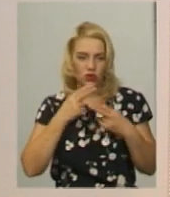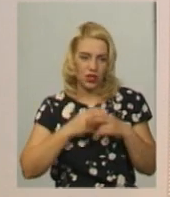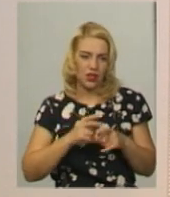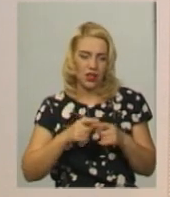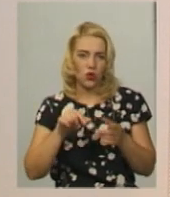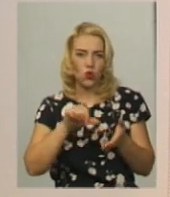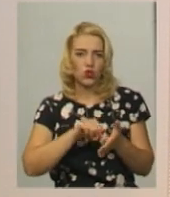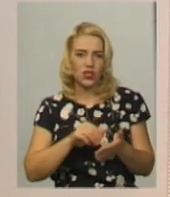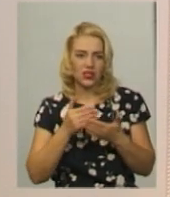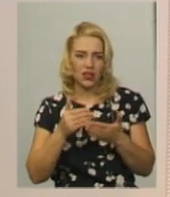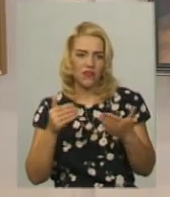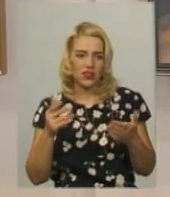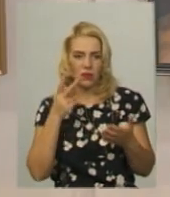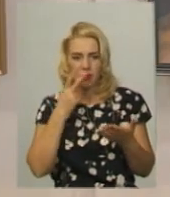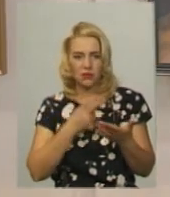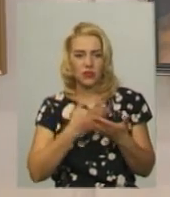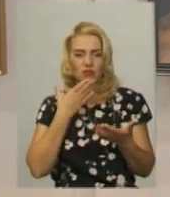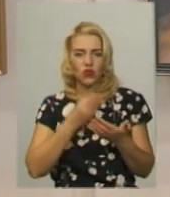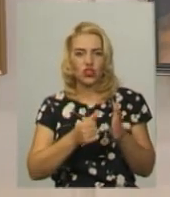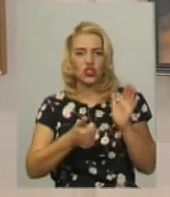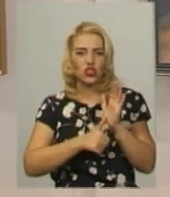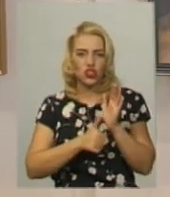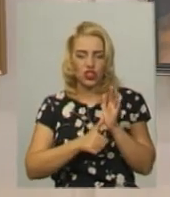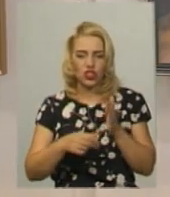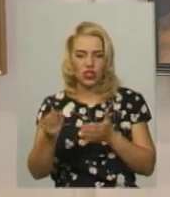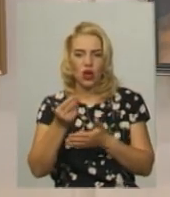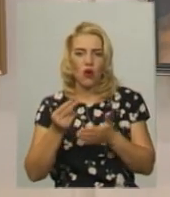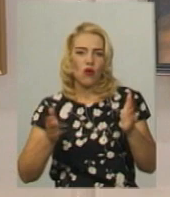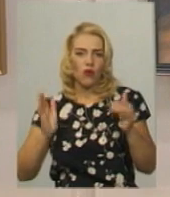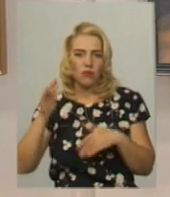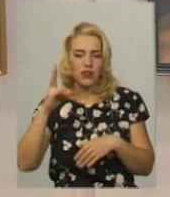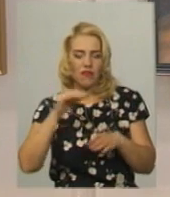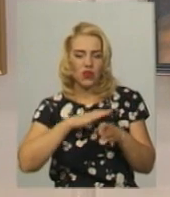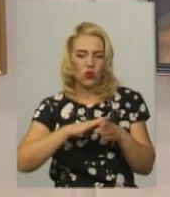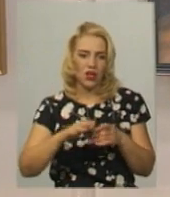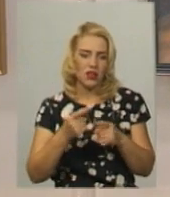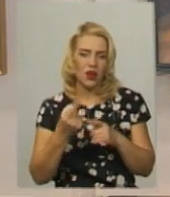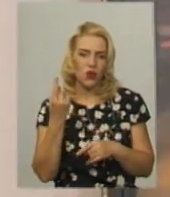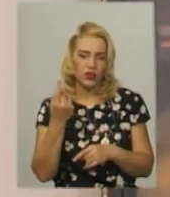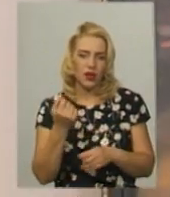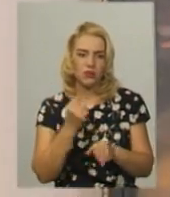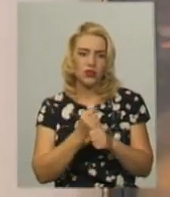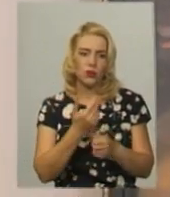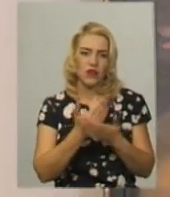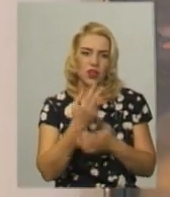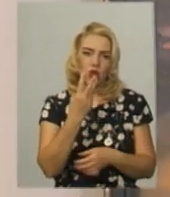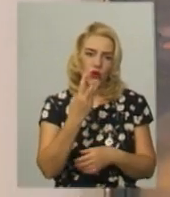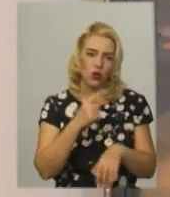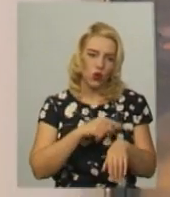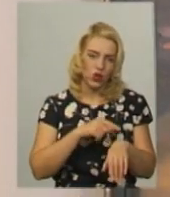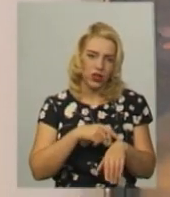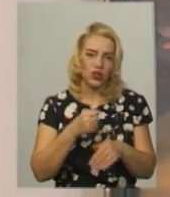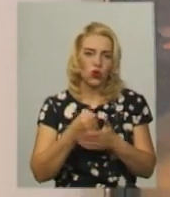виставки Віктор Утрачук презентував сьогодні 6 своїх робіт. Чоловік каже, на виконання однієї працював від 3 годин і до 1 року,